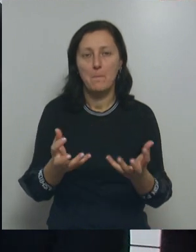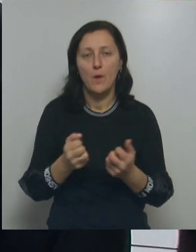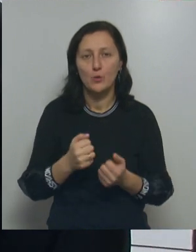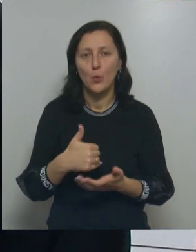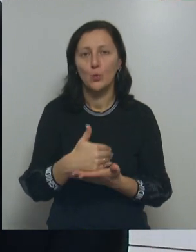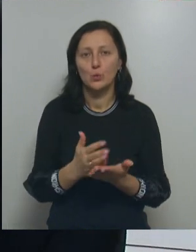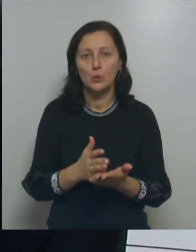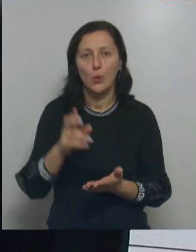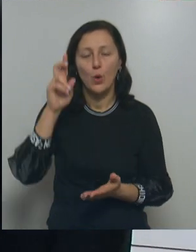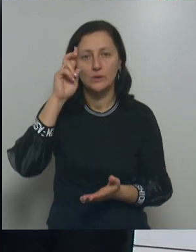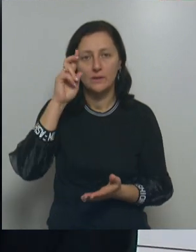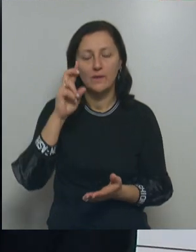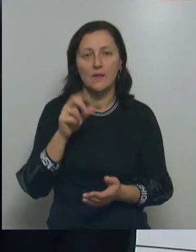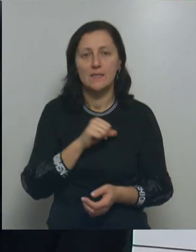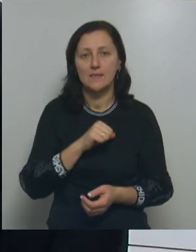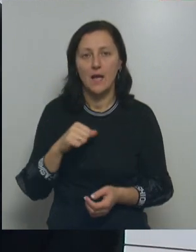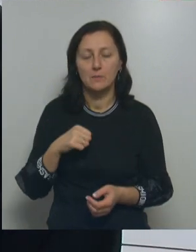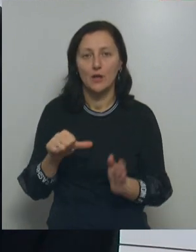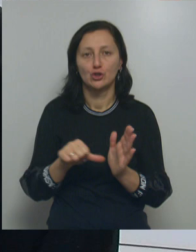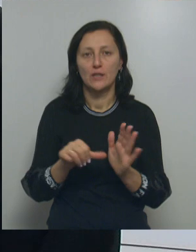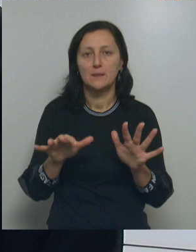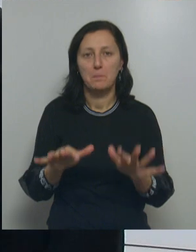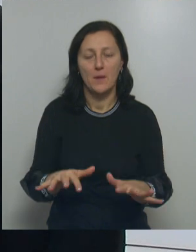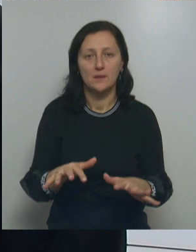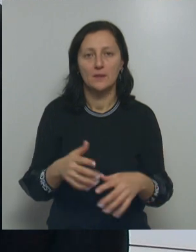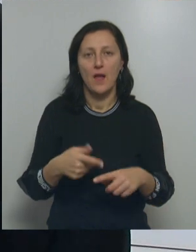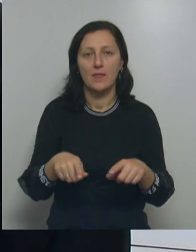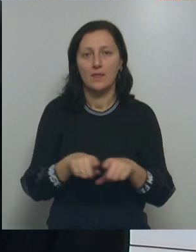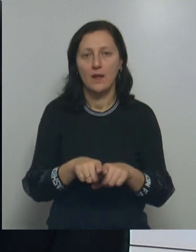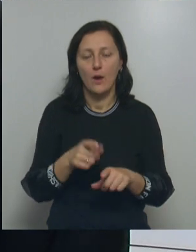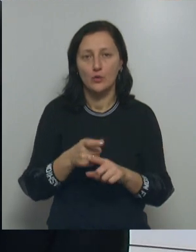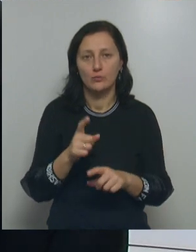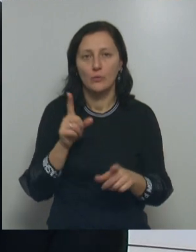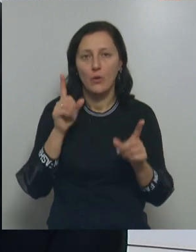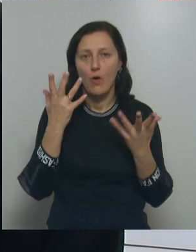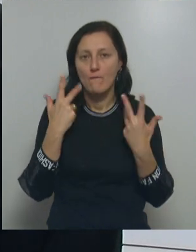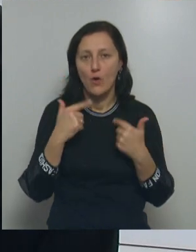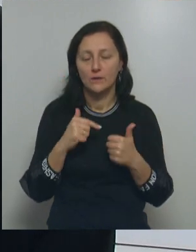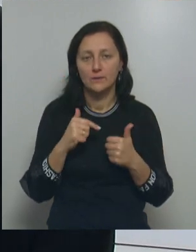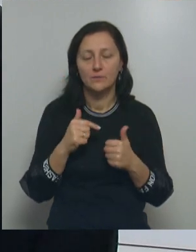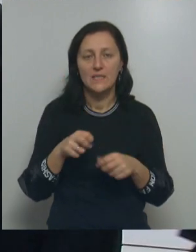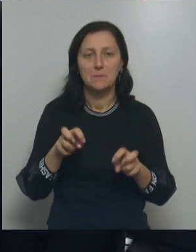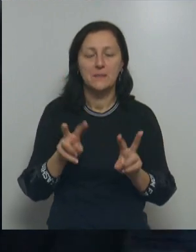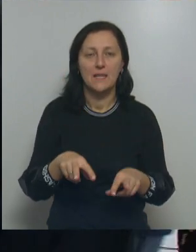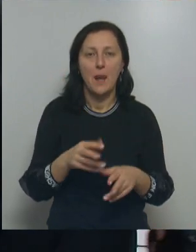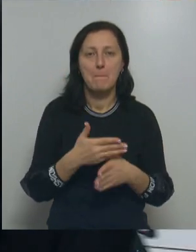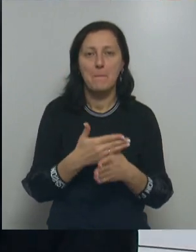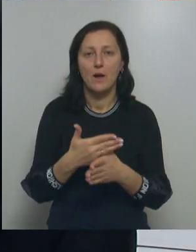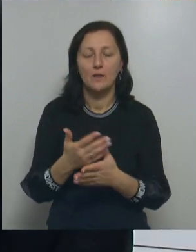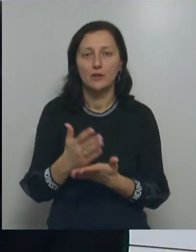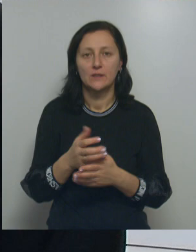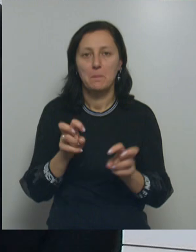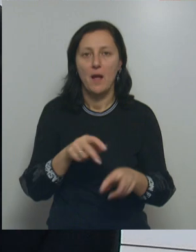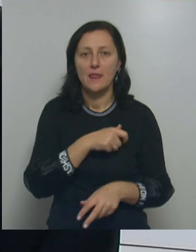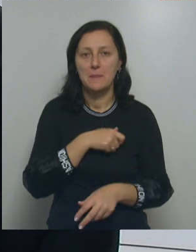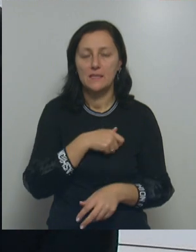услуг самостоятельно. 6 мест таких комфортных. Специально помогают вам администраторы.